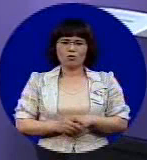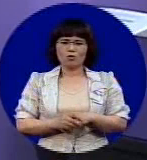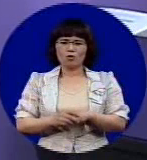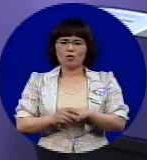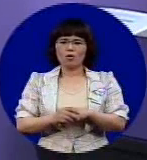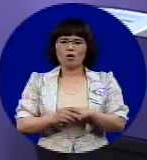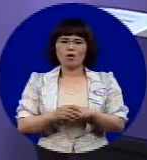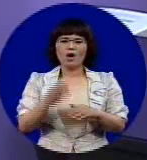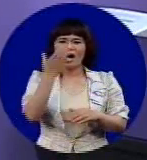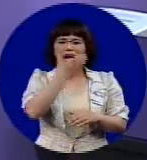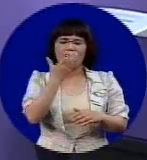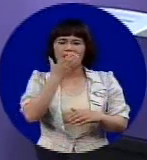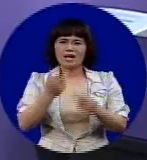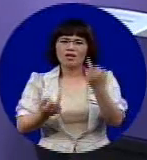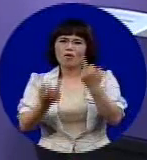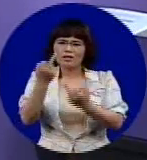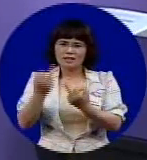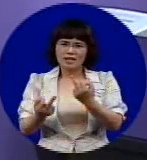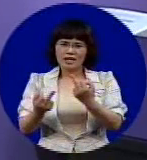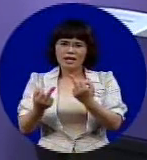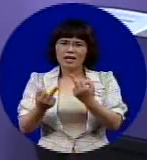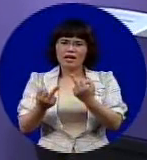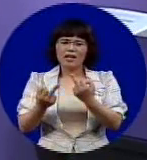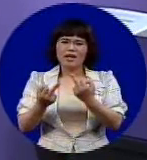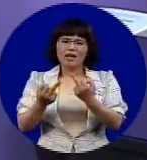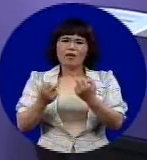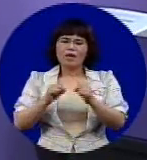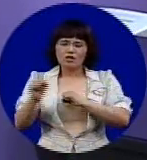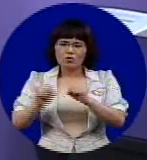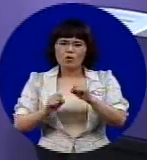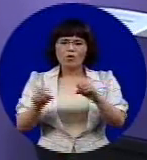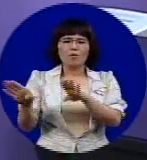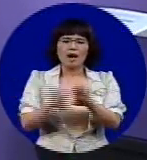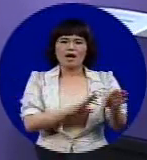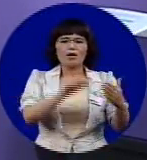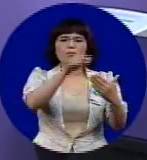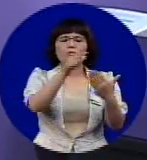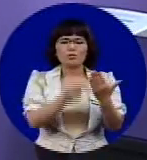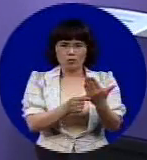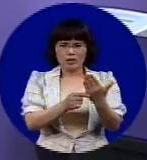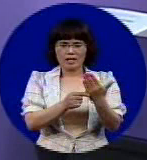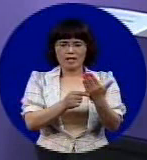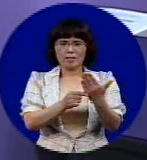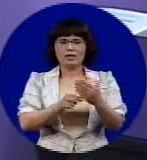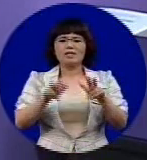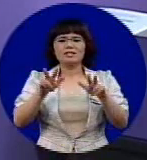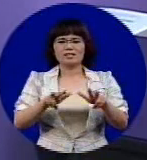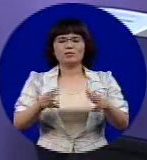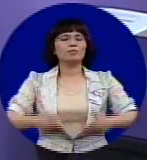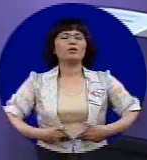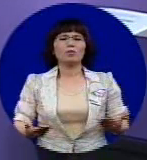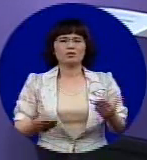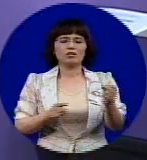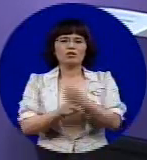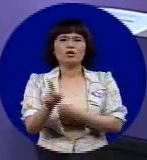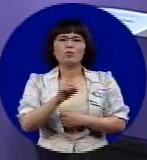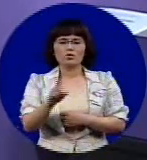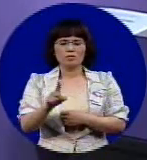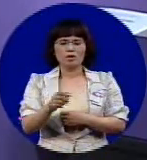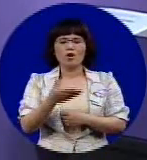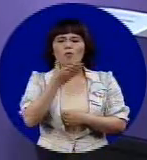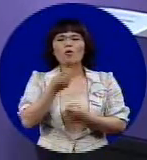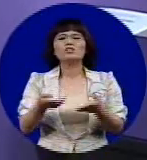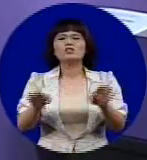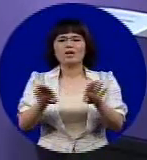비장애 형제 캠프라든지 뭐 방학 프로그램이라든지 이런 프로그램이 지금은 필요가 없어요.